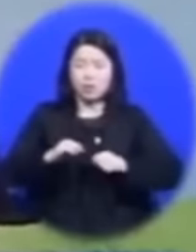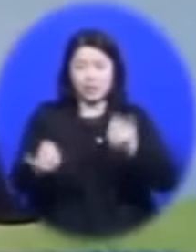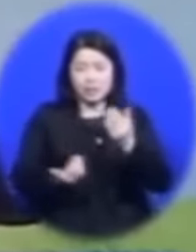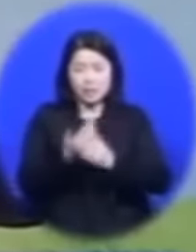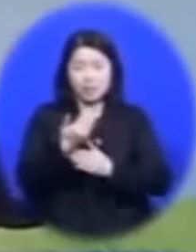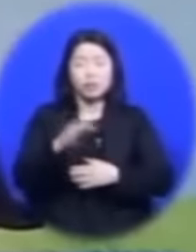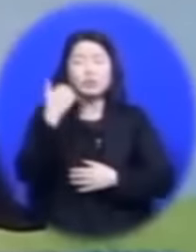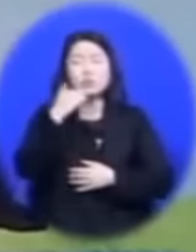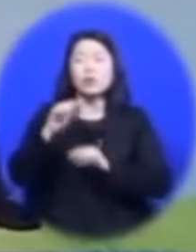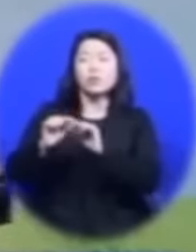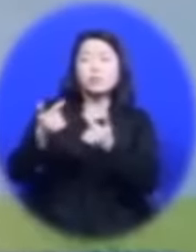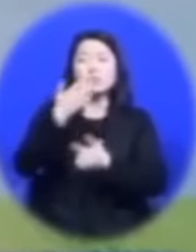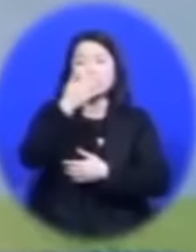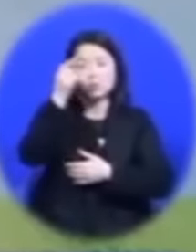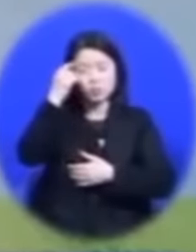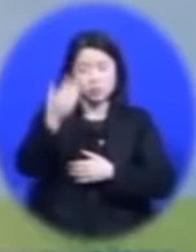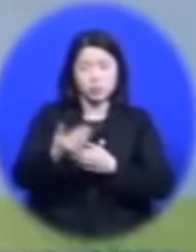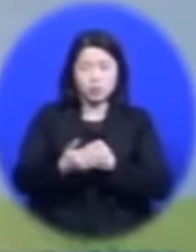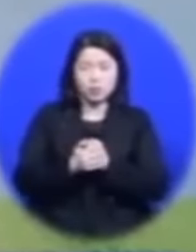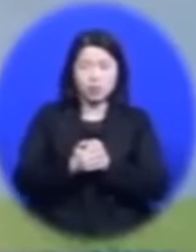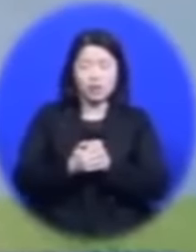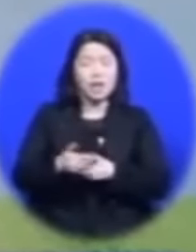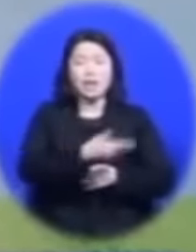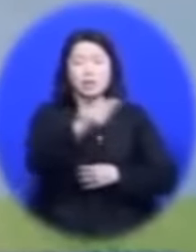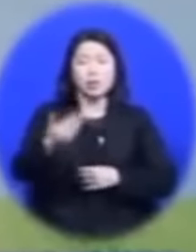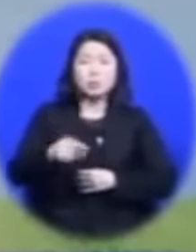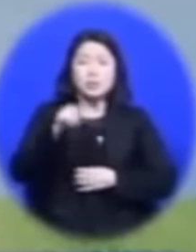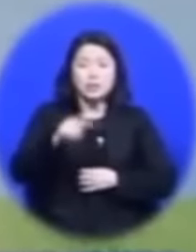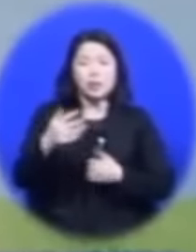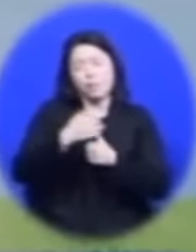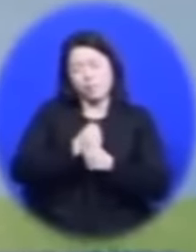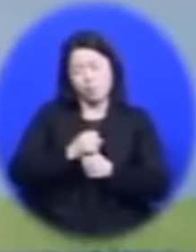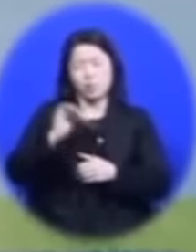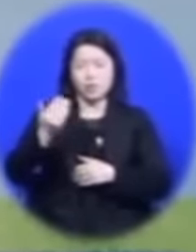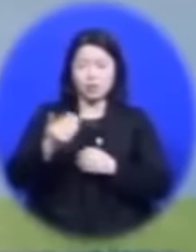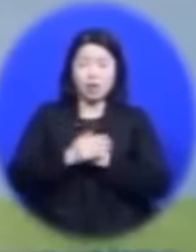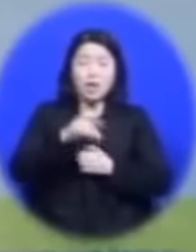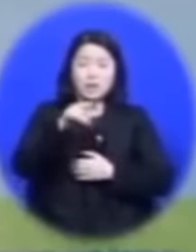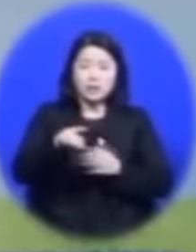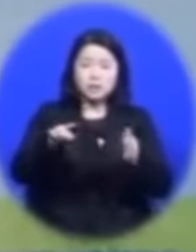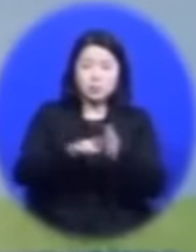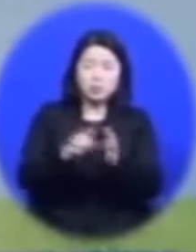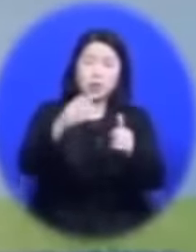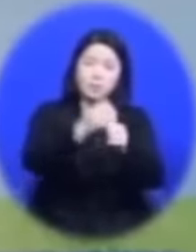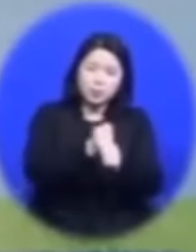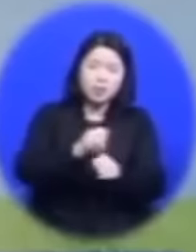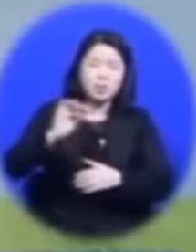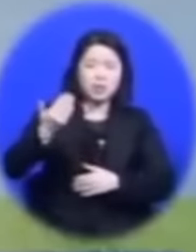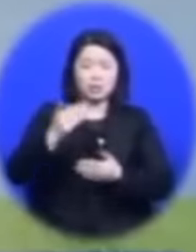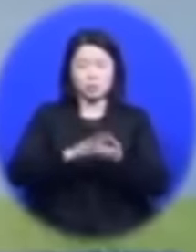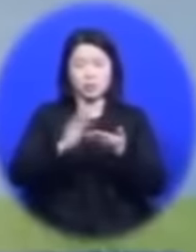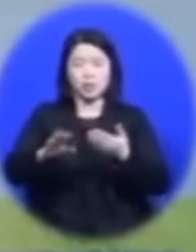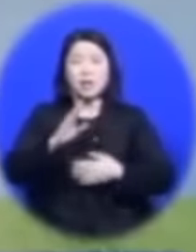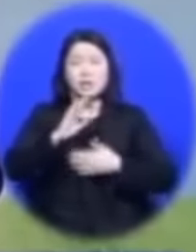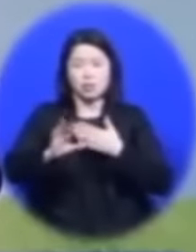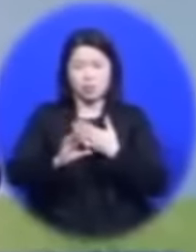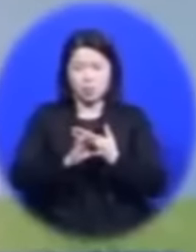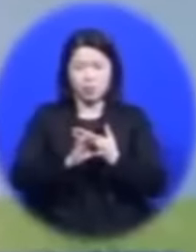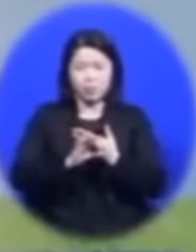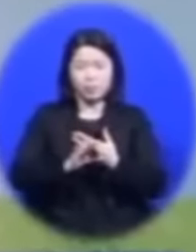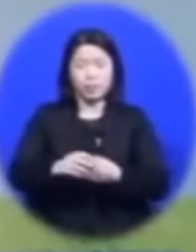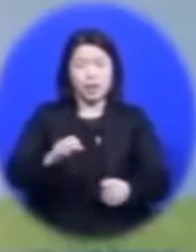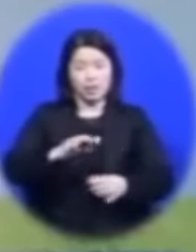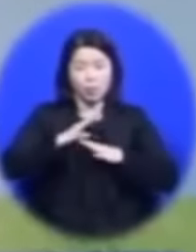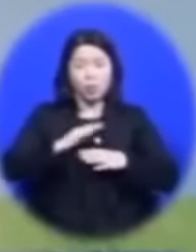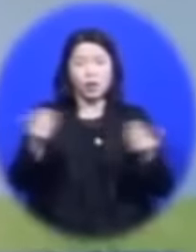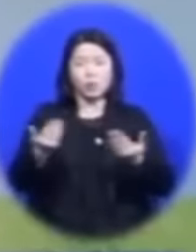수 있겠어요? 여러분이 그것을 품으셔야 돼요. 그 믿음을 정말 붙잡으셔야 됩니다. 그러면